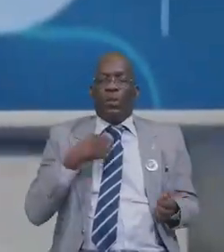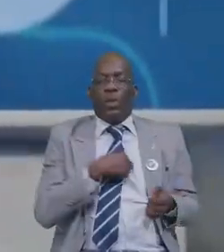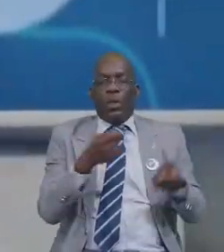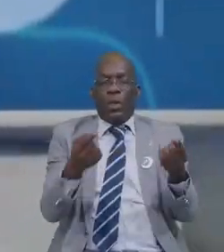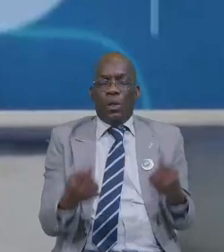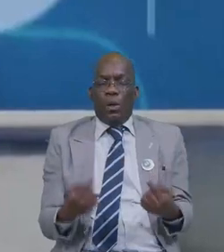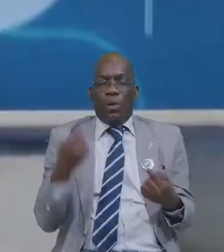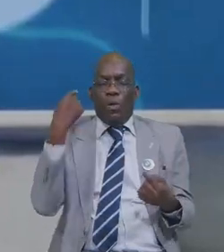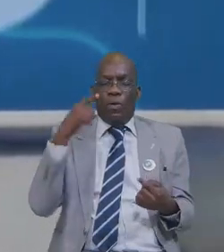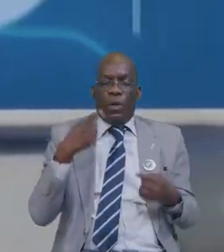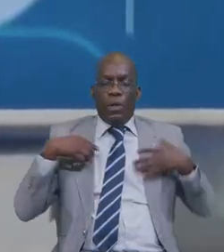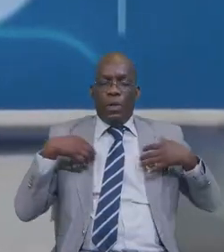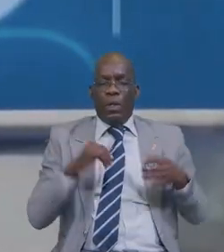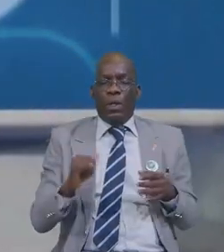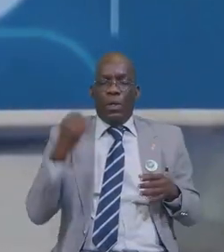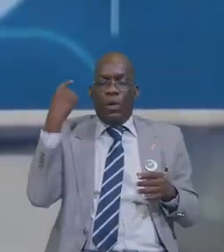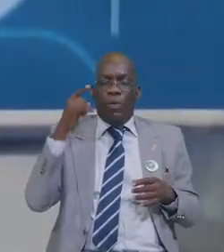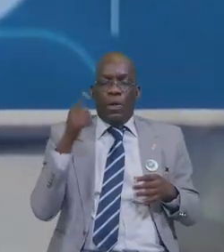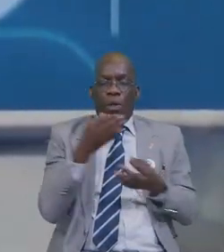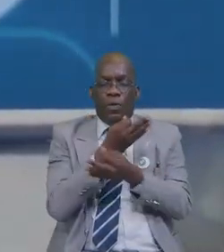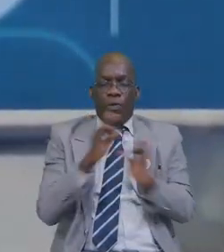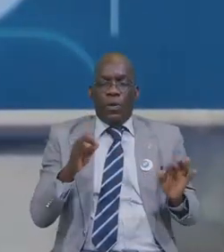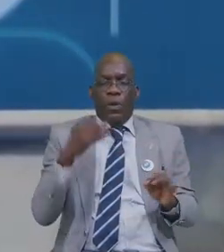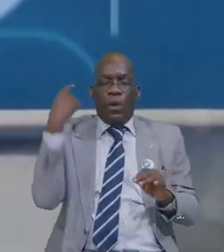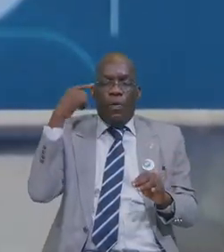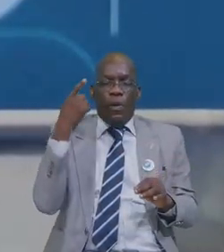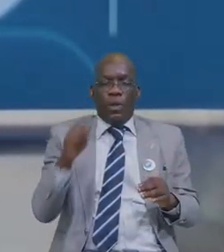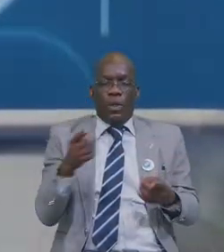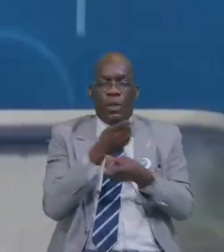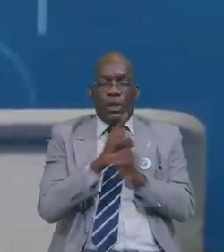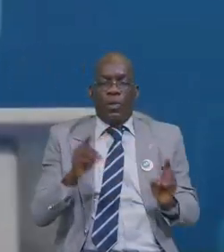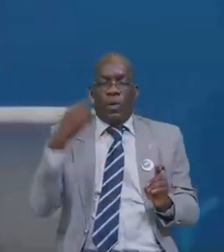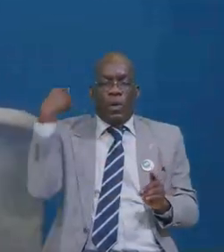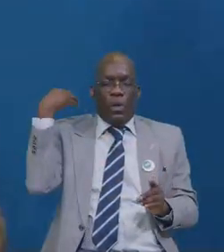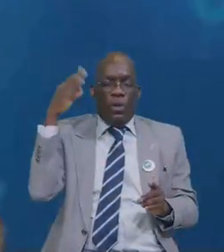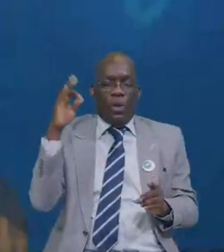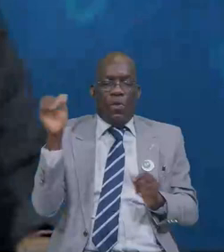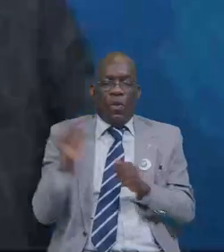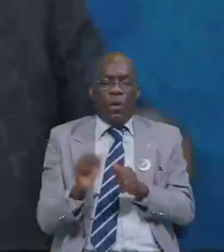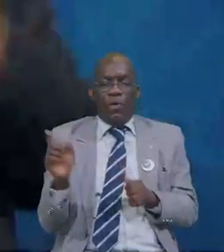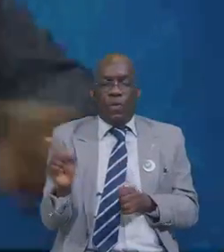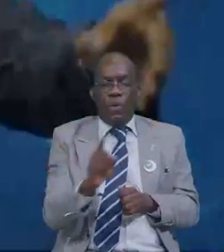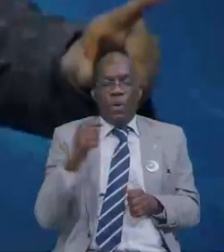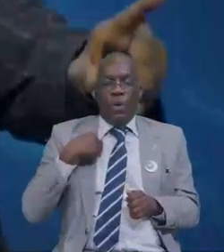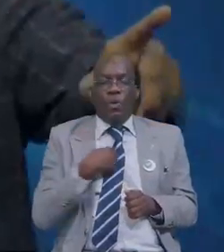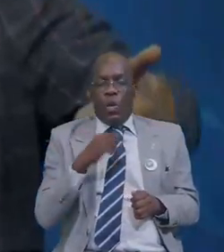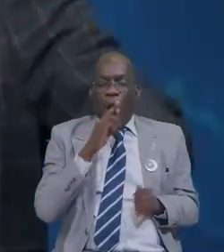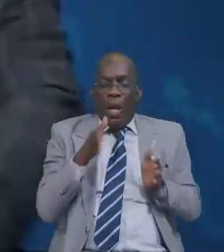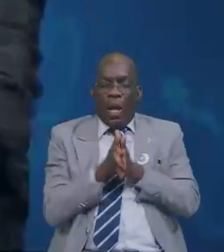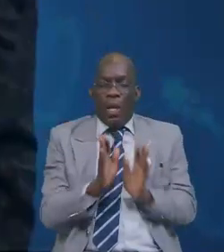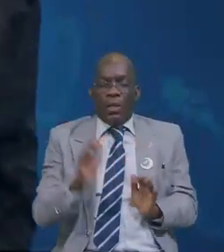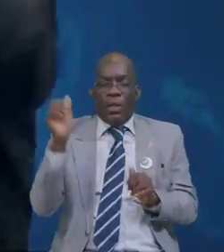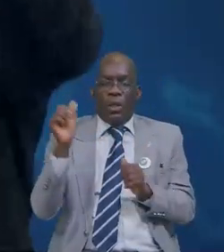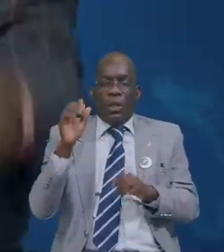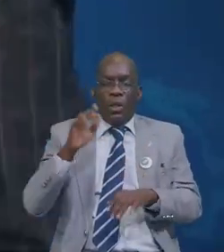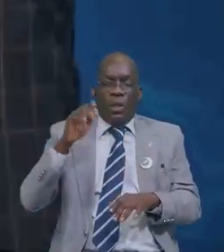nous venons pour la guérison, pour la libération, pour la délivrance de chacun. Nous demandons, Seigneur,